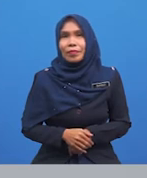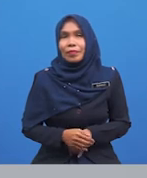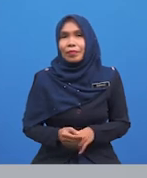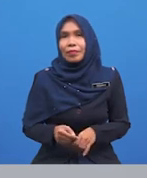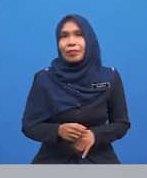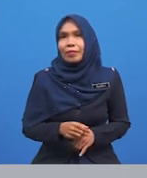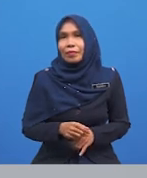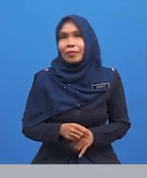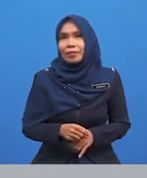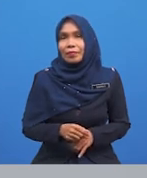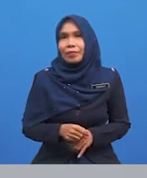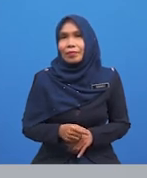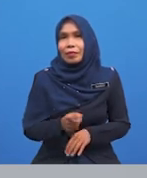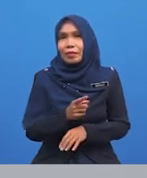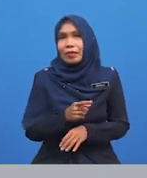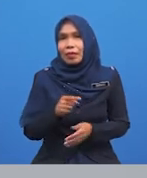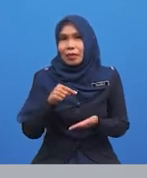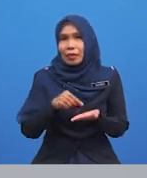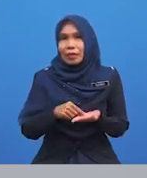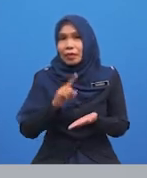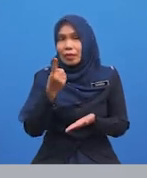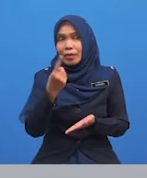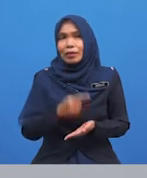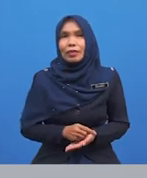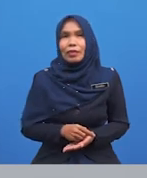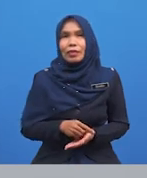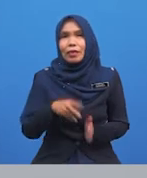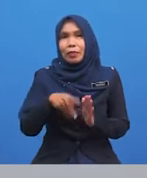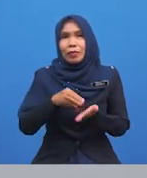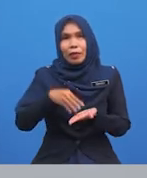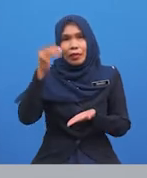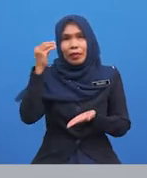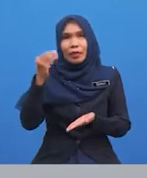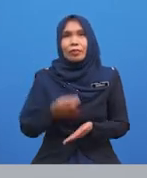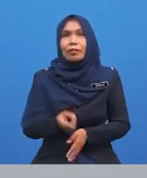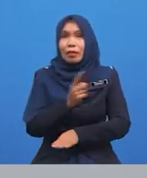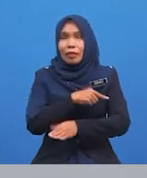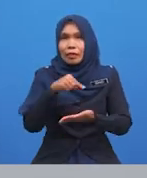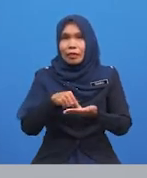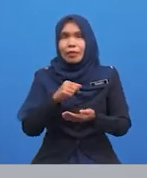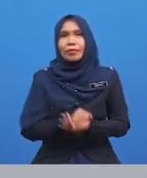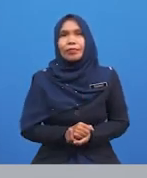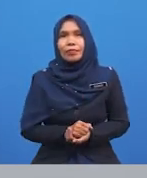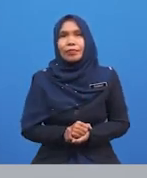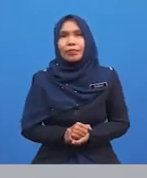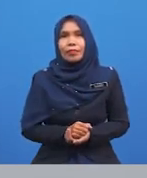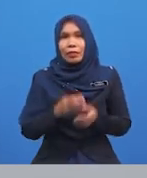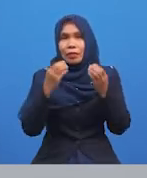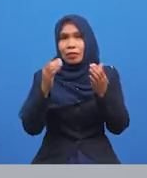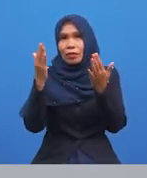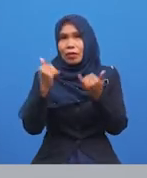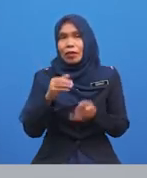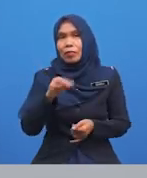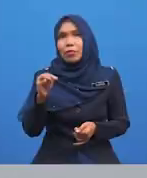pembelajaran kita pada hari ini. Cikgu harap murid-murid berjaya menguasai objektif